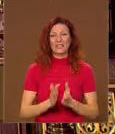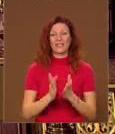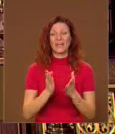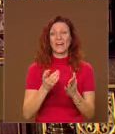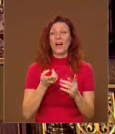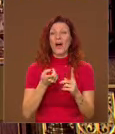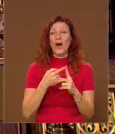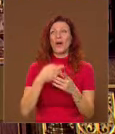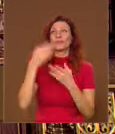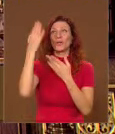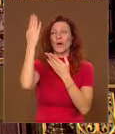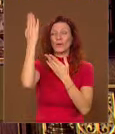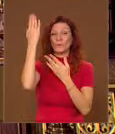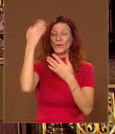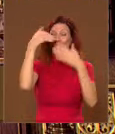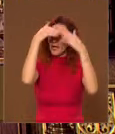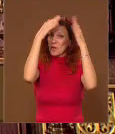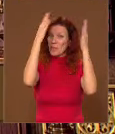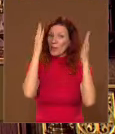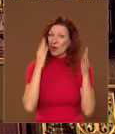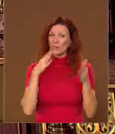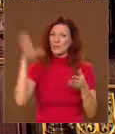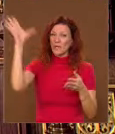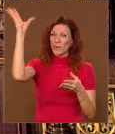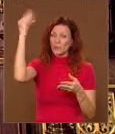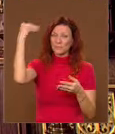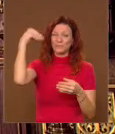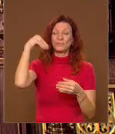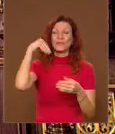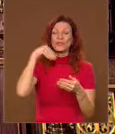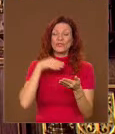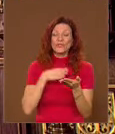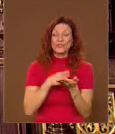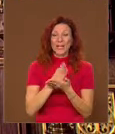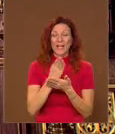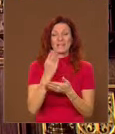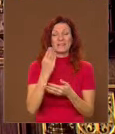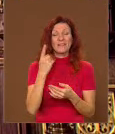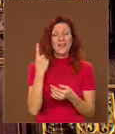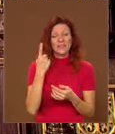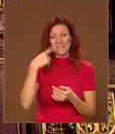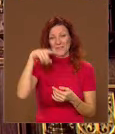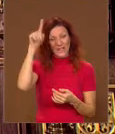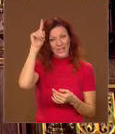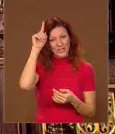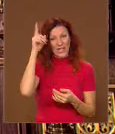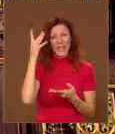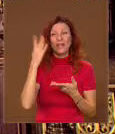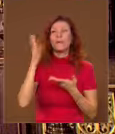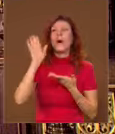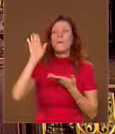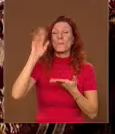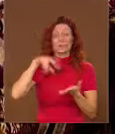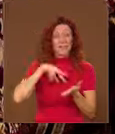въплъщаването на Сина Божий и участието на Света Дева Мария в този божествен план за изкуплението